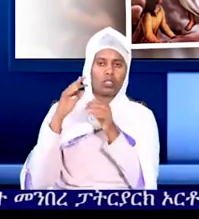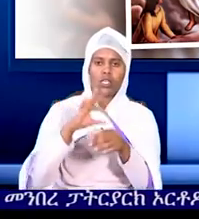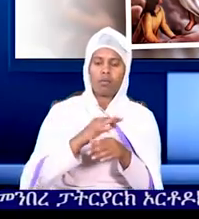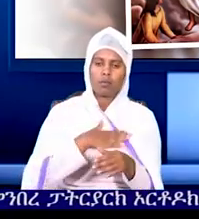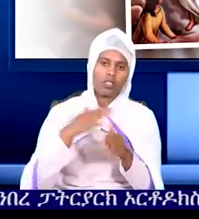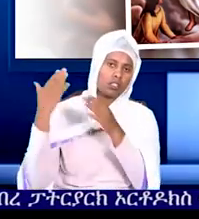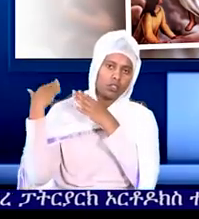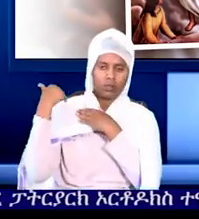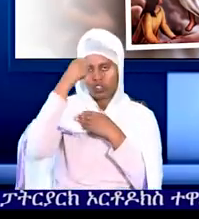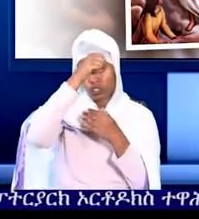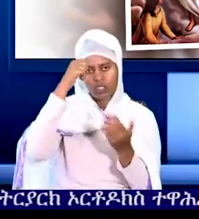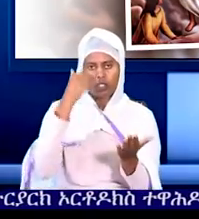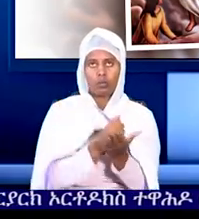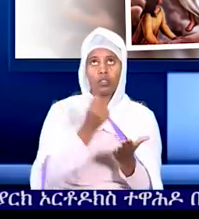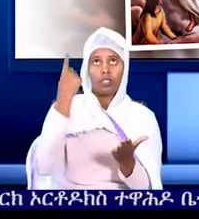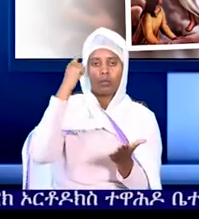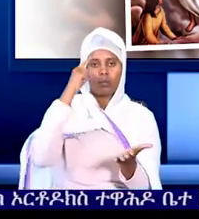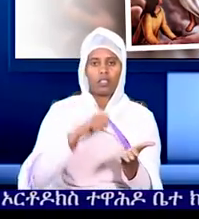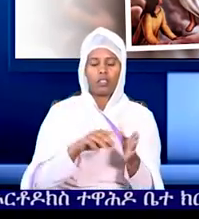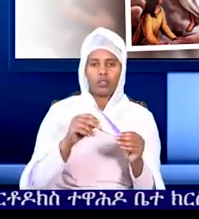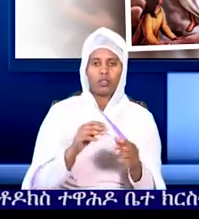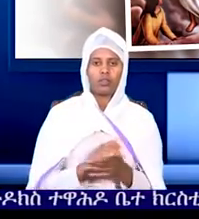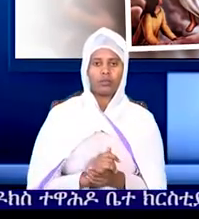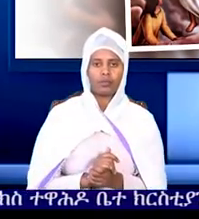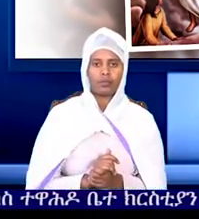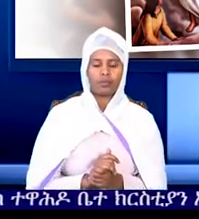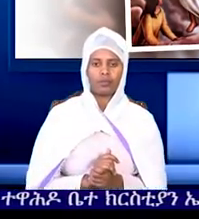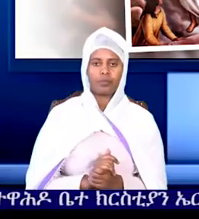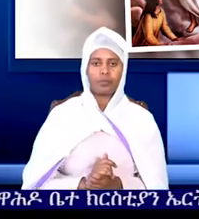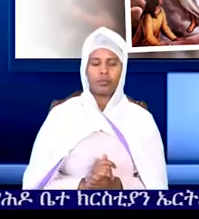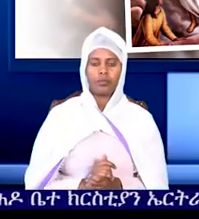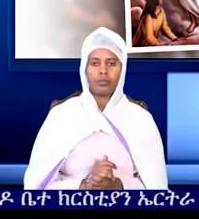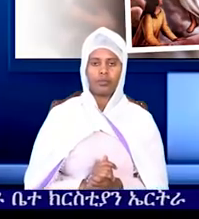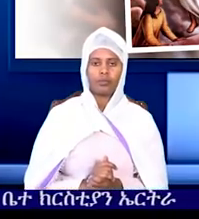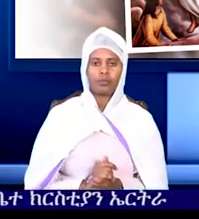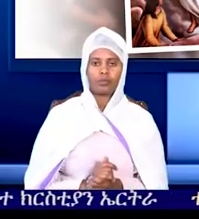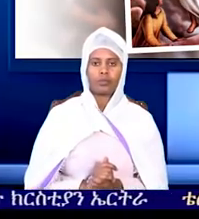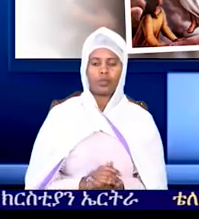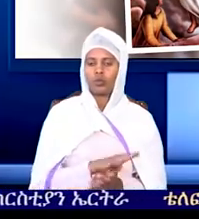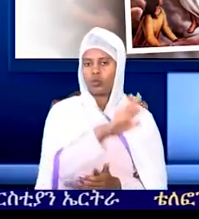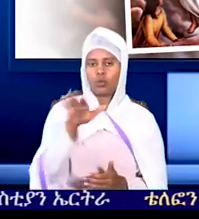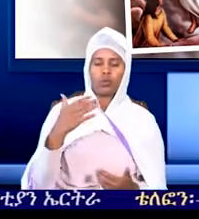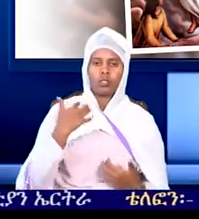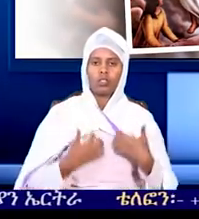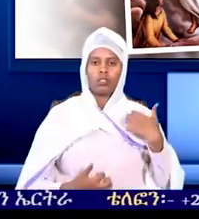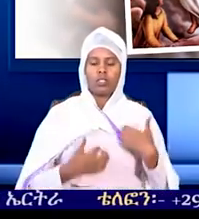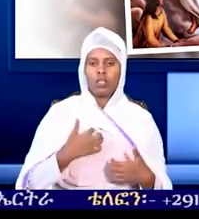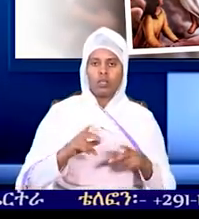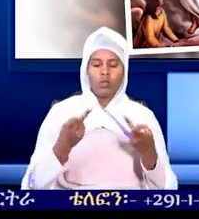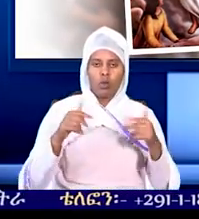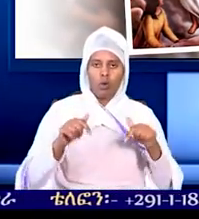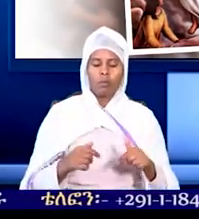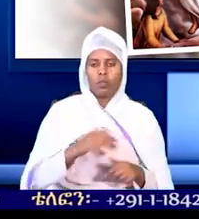ንስቃያትና ፀሮ ንሕማምና ፀሮ መከራ ፀገበ መከራ ፀገበ ኣተረ መከራ ፀገበ ኩሉ